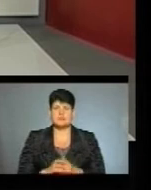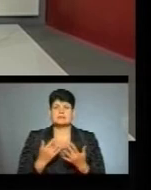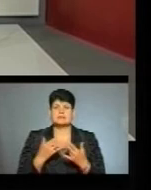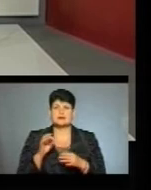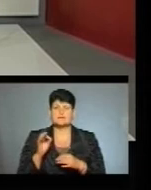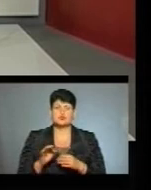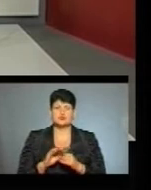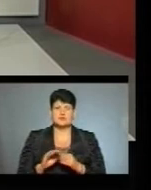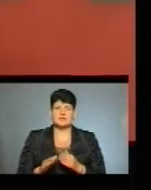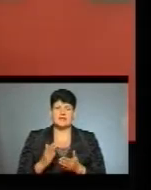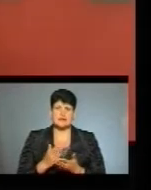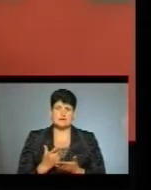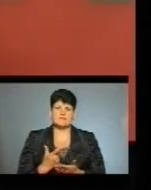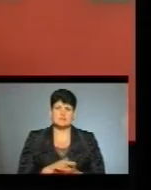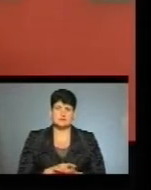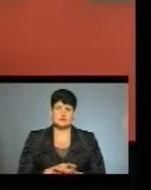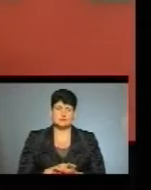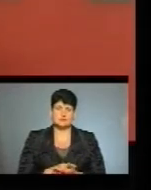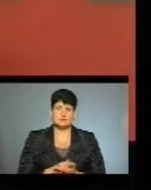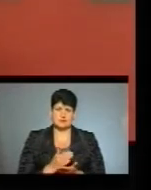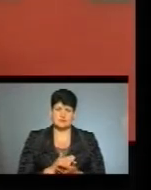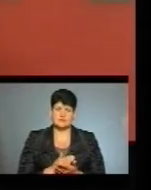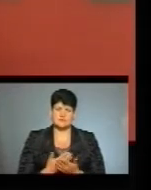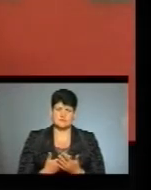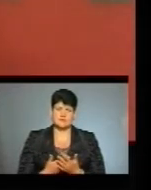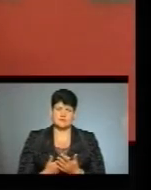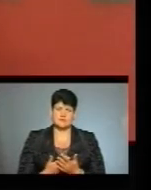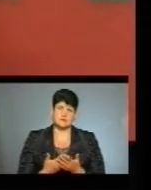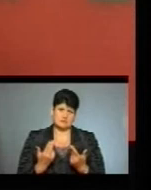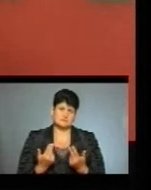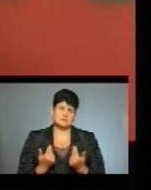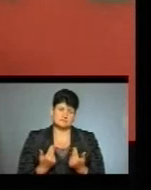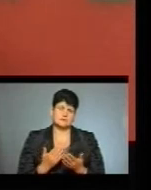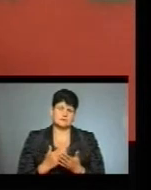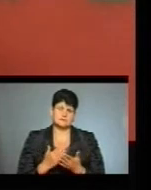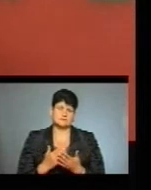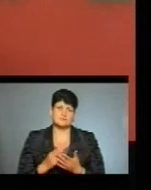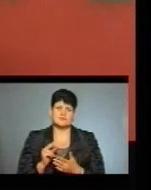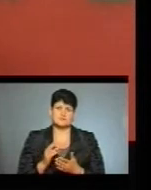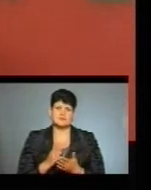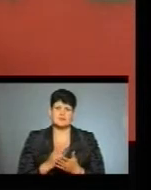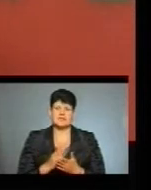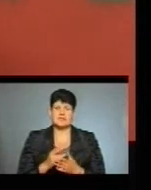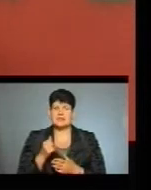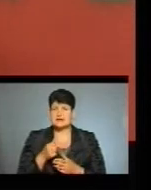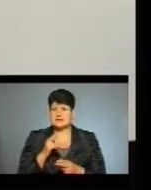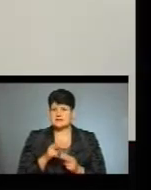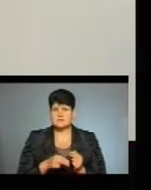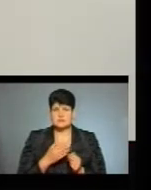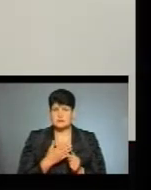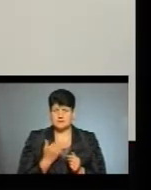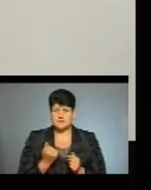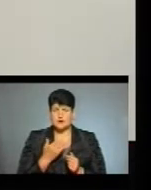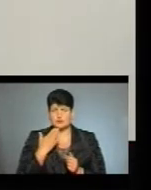дітей наразі є вакцинованими? Чи ведеться така статистика? Ну, звичайно, що ведеться. Зараз рік ще не закінчений, через то